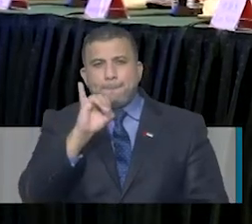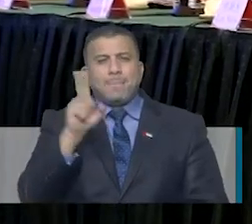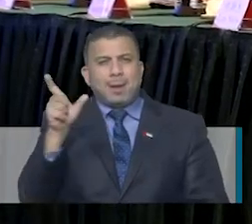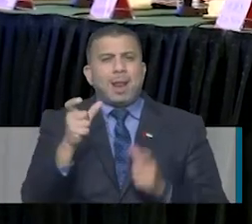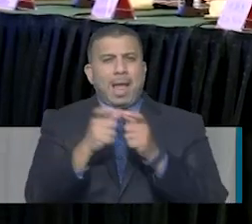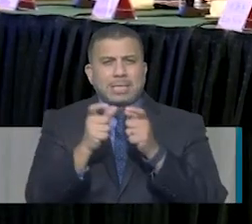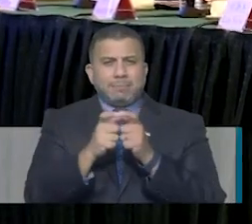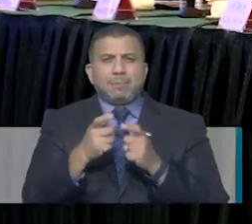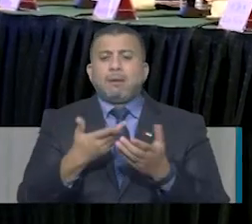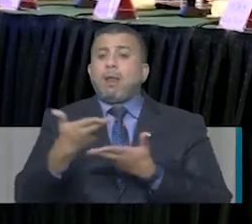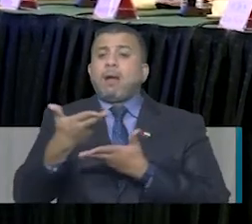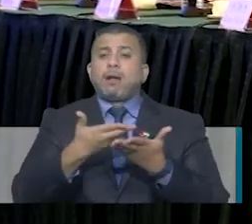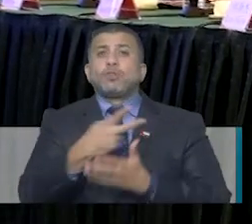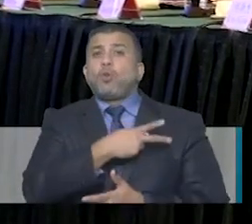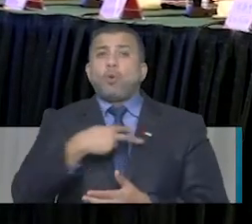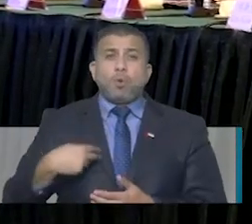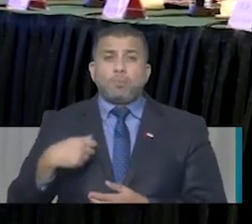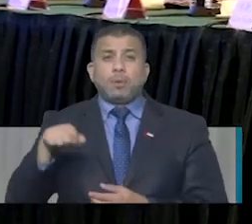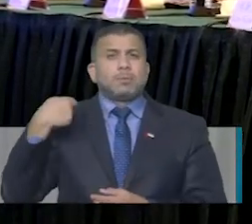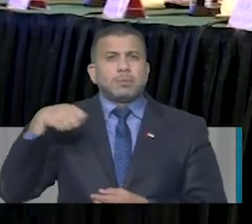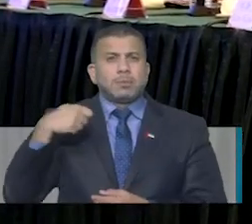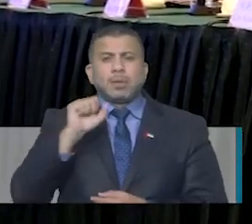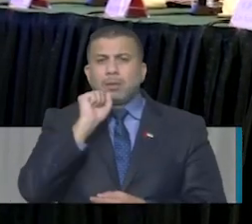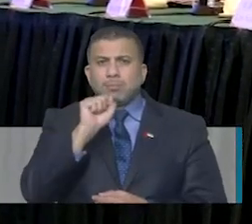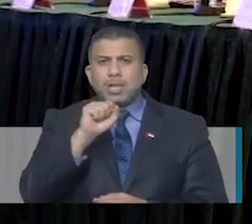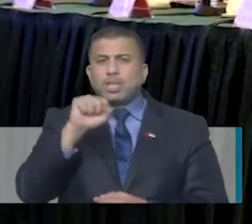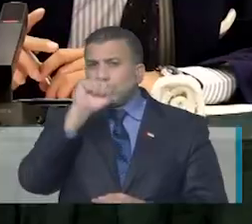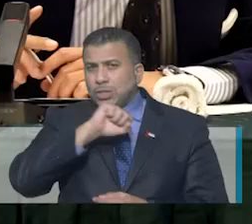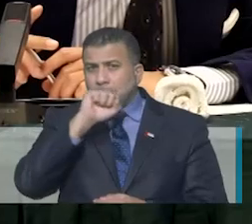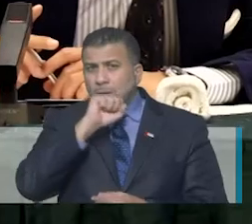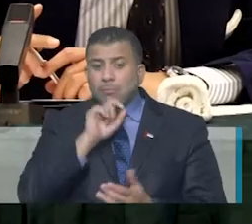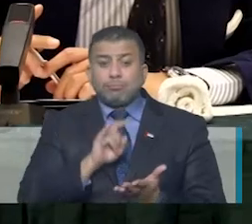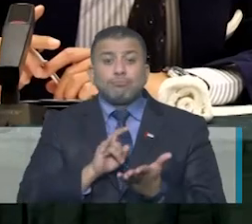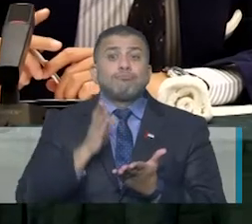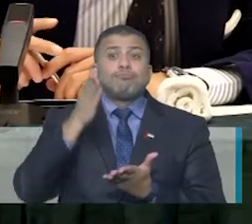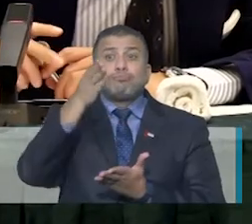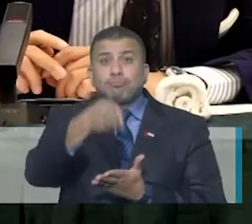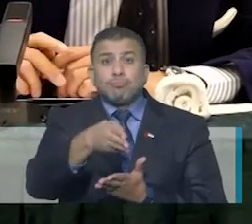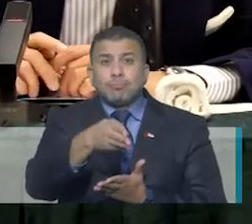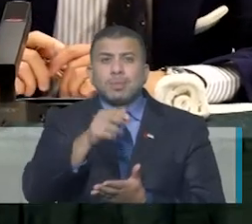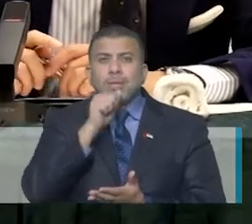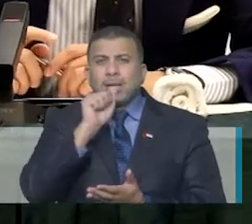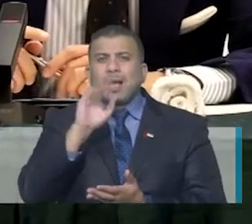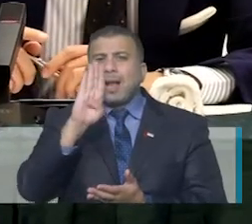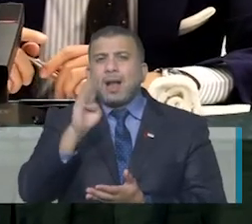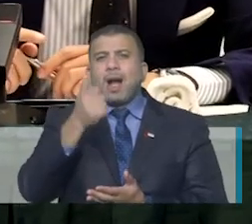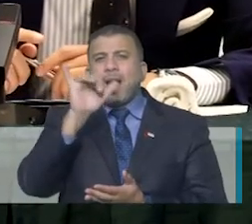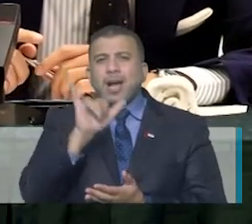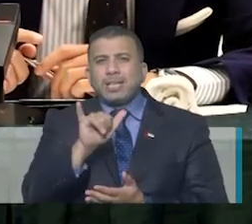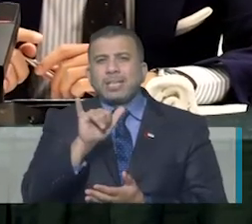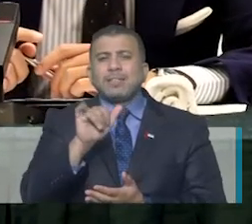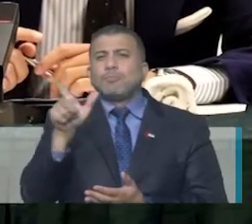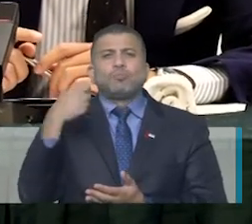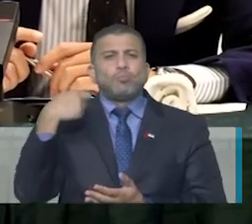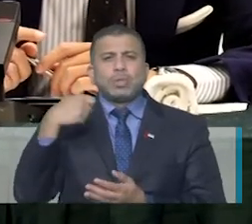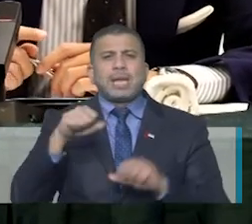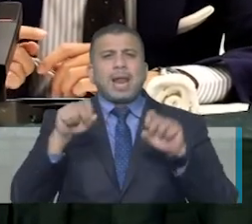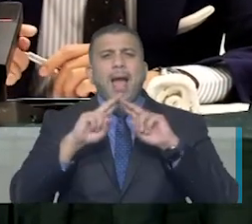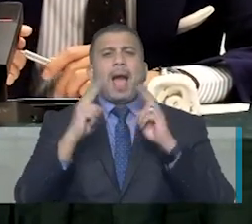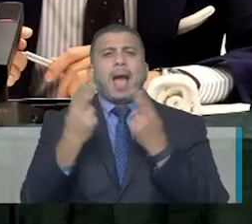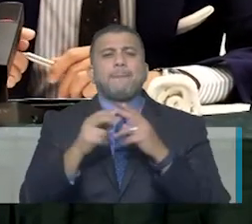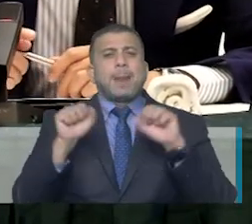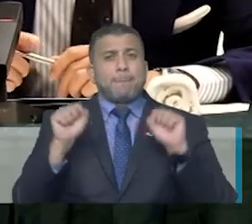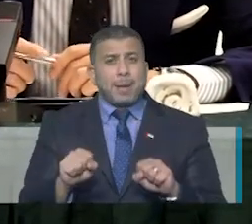العلاقات الحكوميه بالشارقه رئيس وفد الاماره المشارك في الزياره وكاي شيان جين المدير العام للمكتب